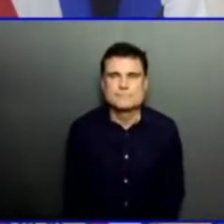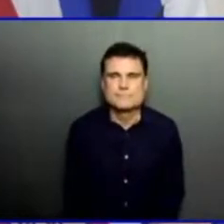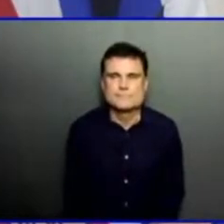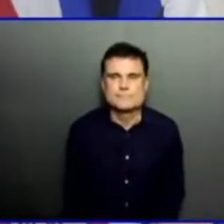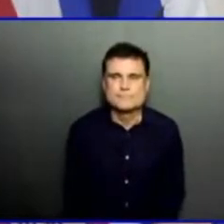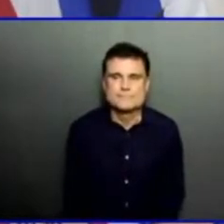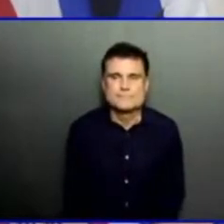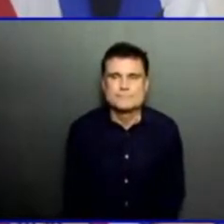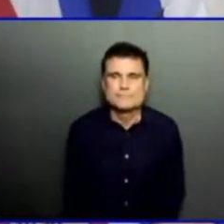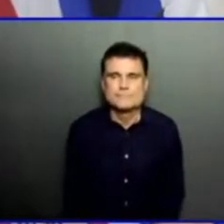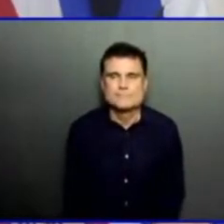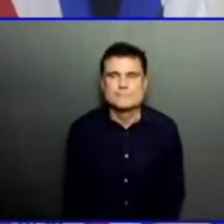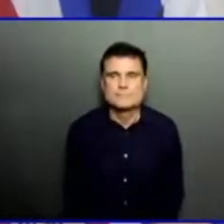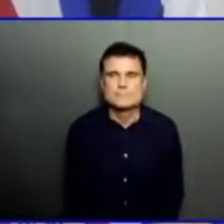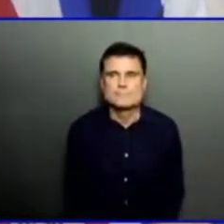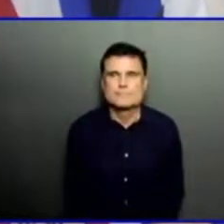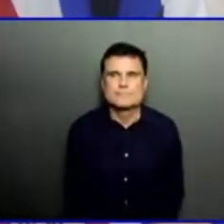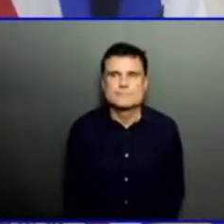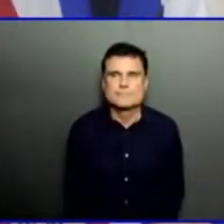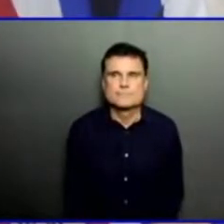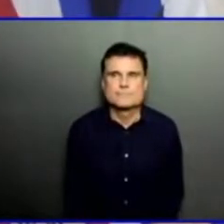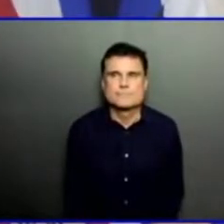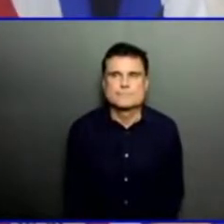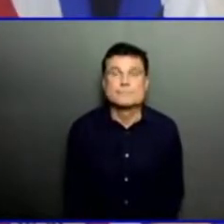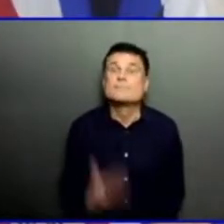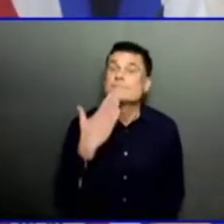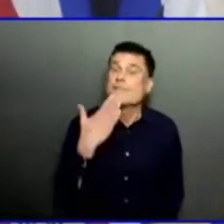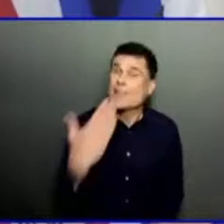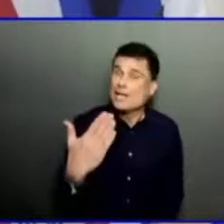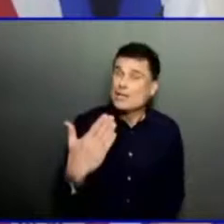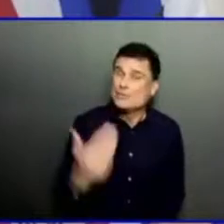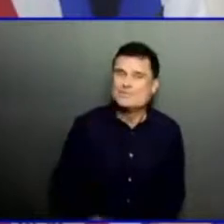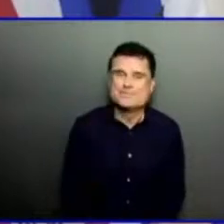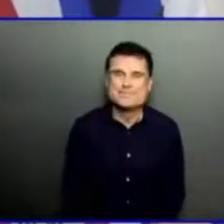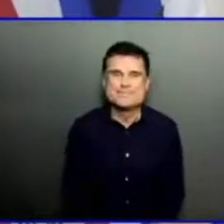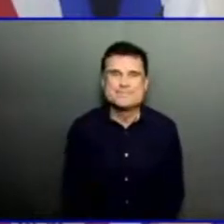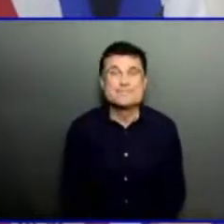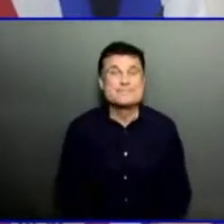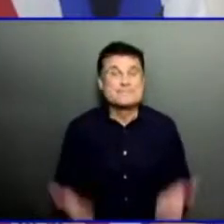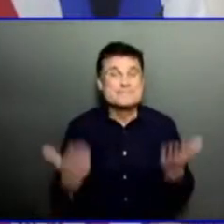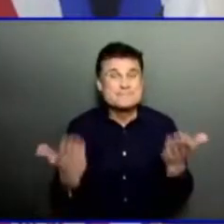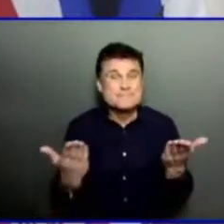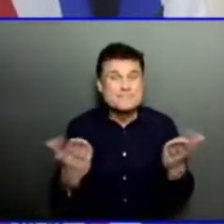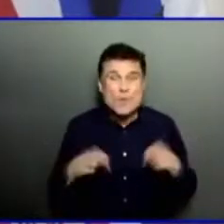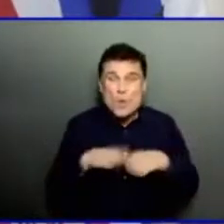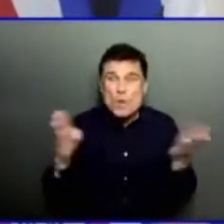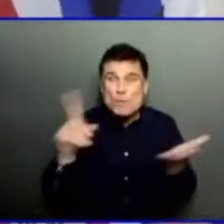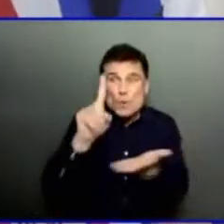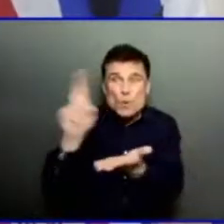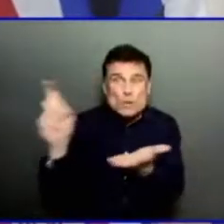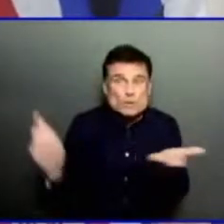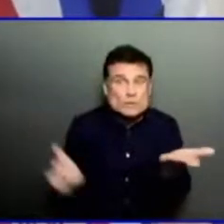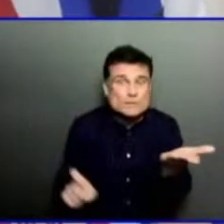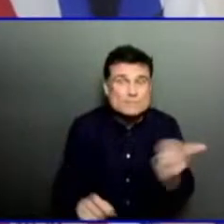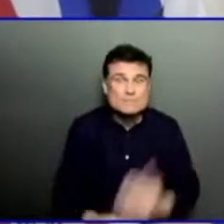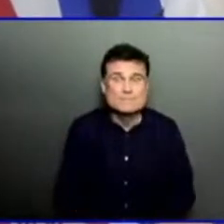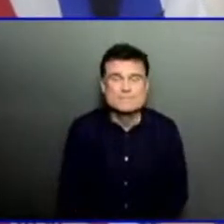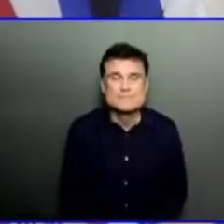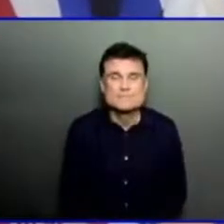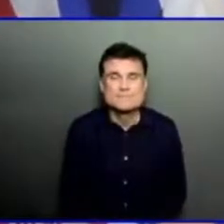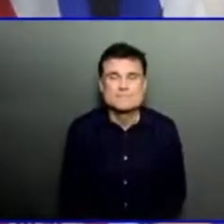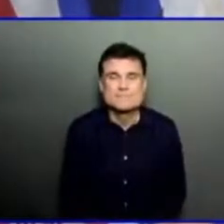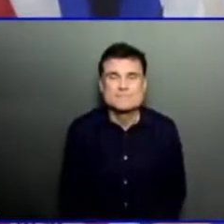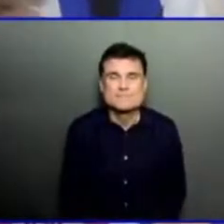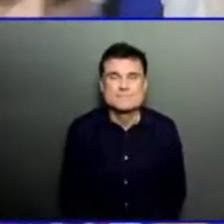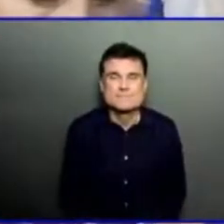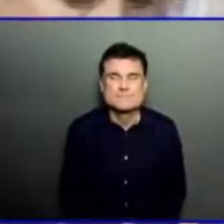soins intensifs. Thank you very much. Merci beaucoup. We're happy to take your questions. Thank you, Minister. As a